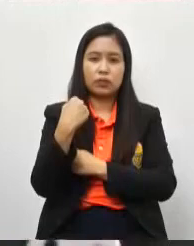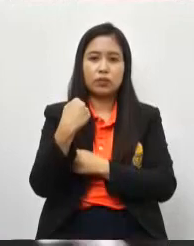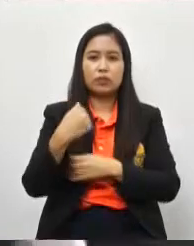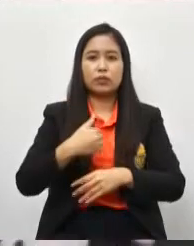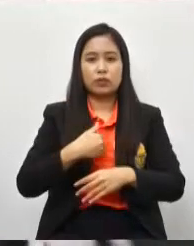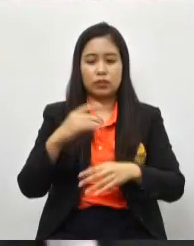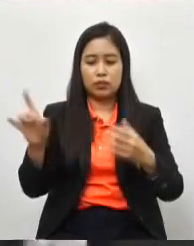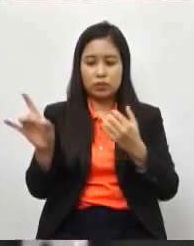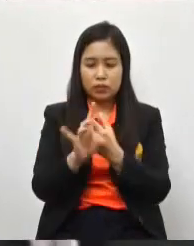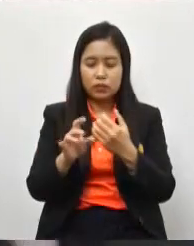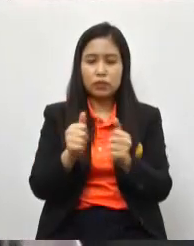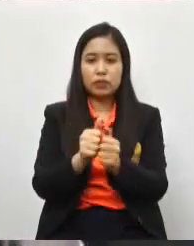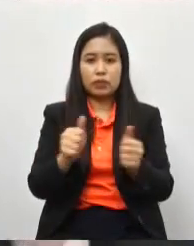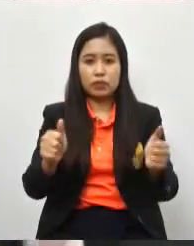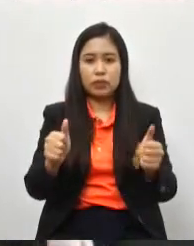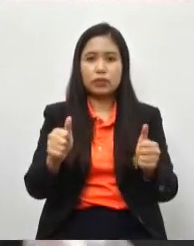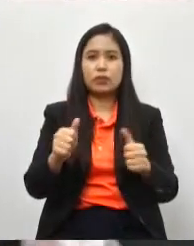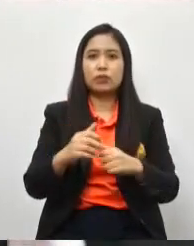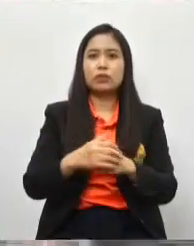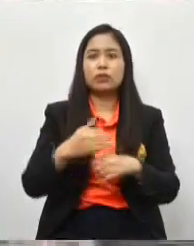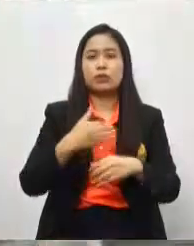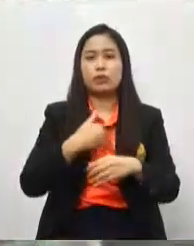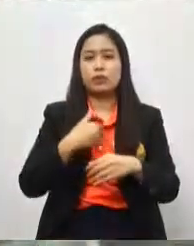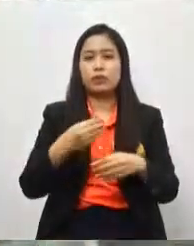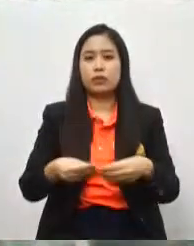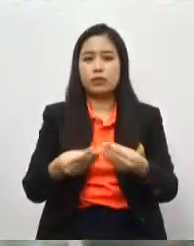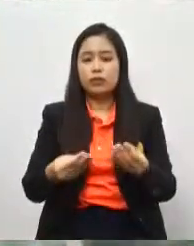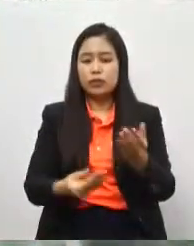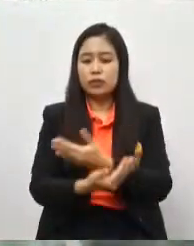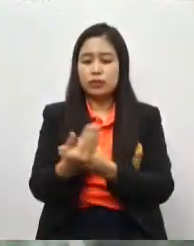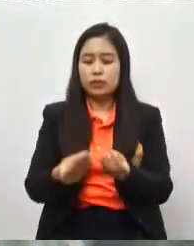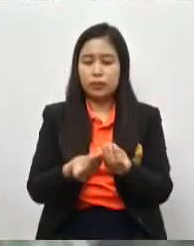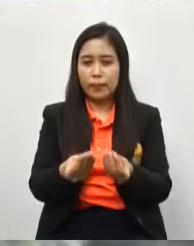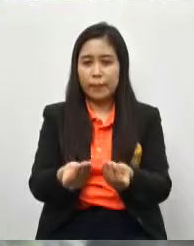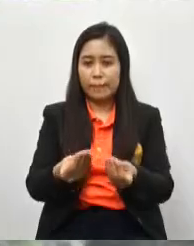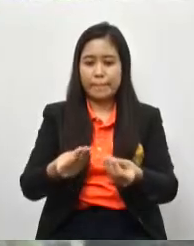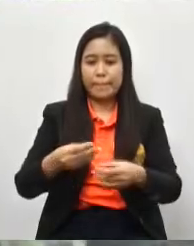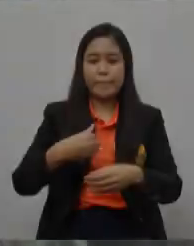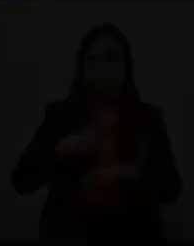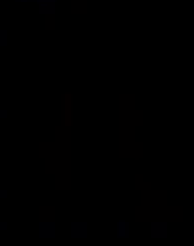ณภาพชีวิตที่ดีมีลักษณะการดำรงชีวิตและรอดพ้นจากวิกฤตทั้งปวง